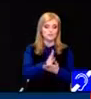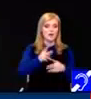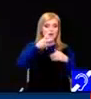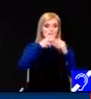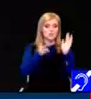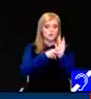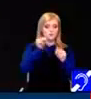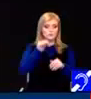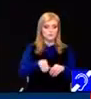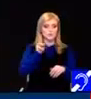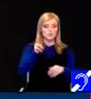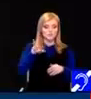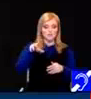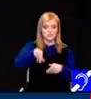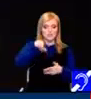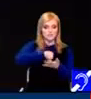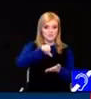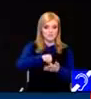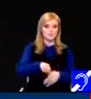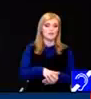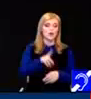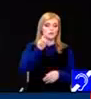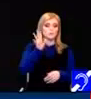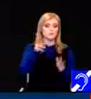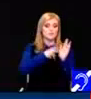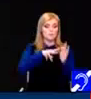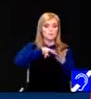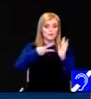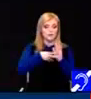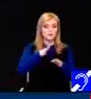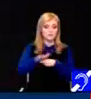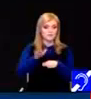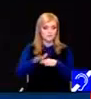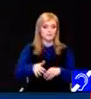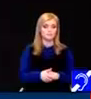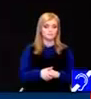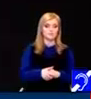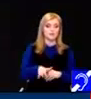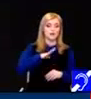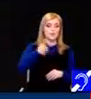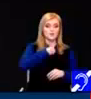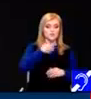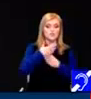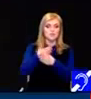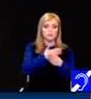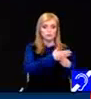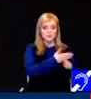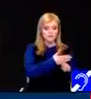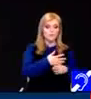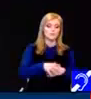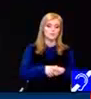16-17.000 de beneficiari, 157 de inițiative realizate. Vreau să vă spun că am pus un target ca să încercăm să ajutăm startup-urile